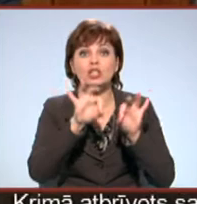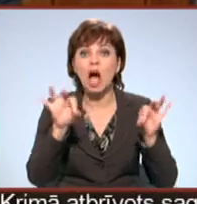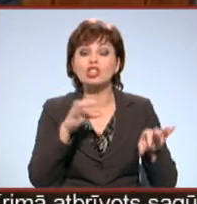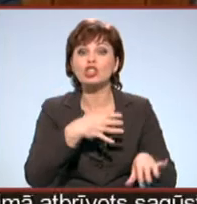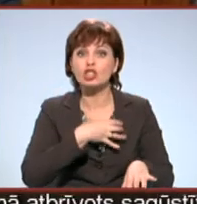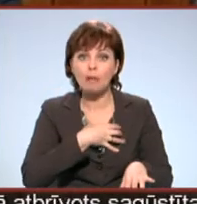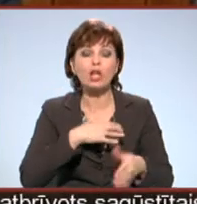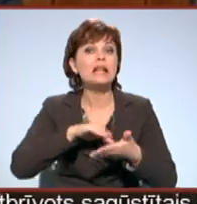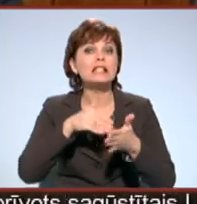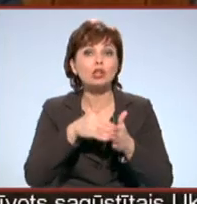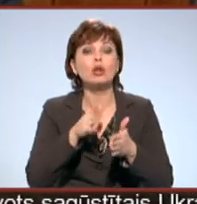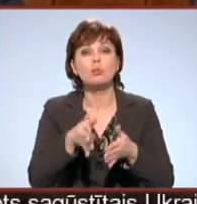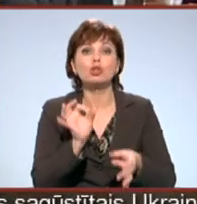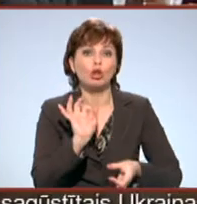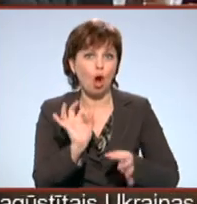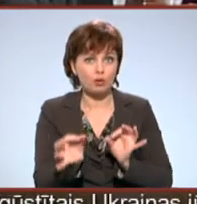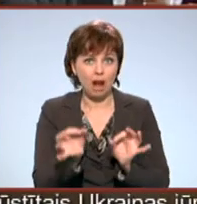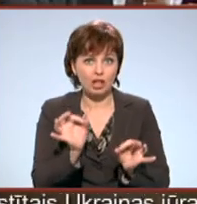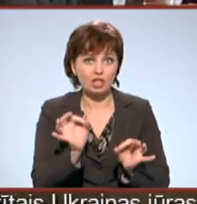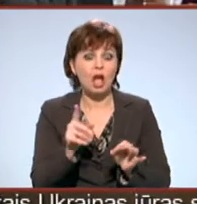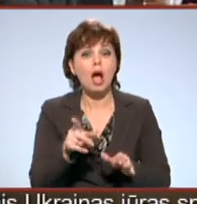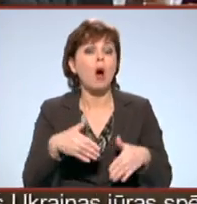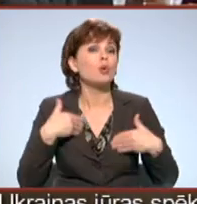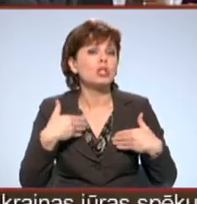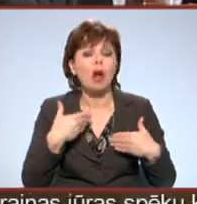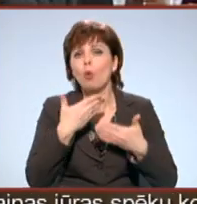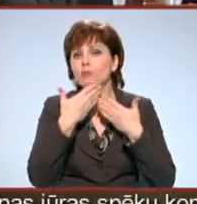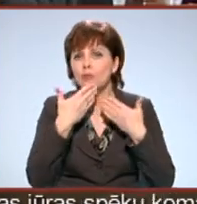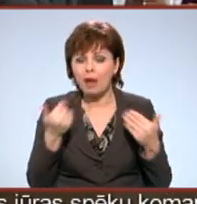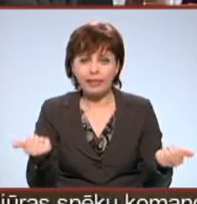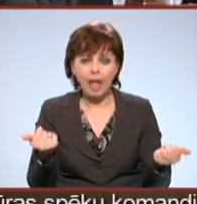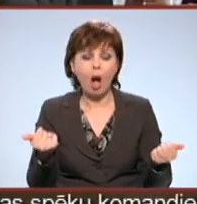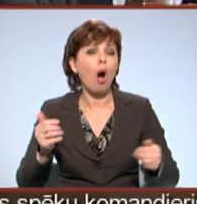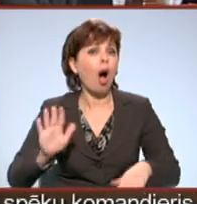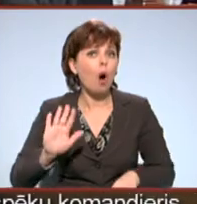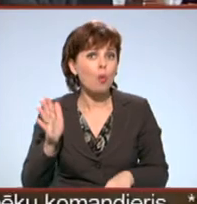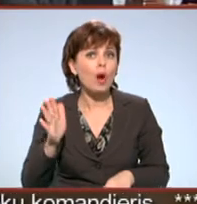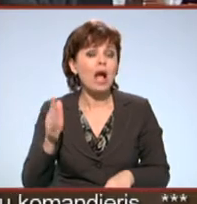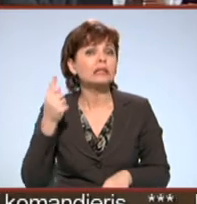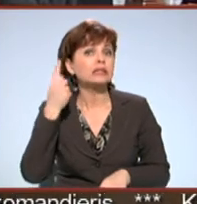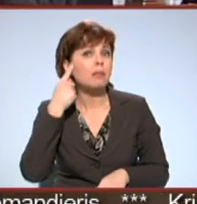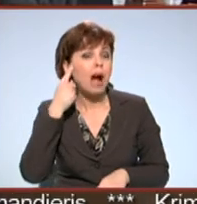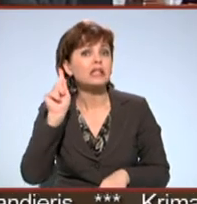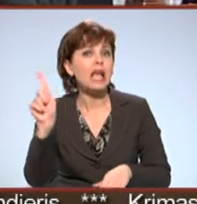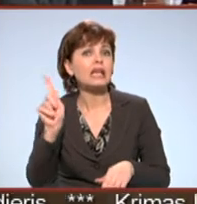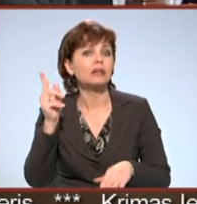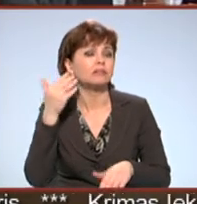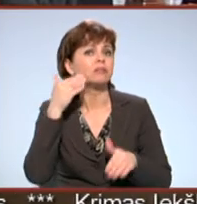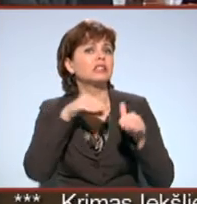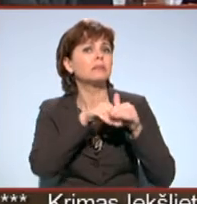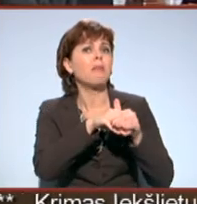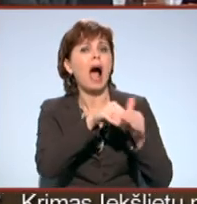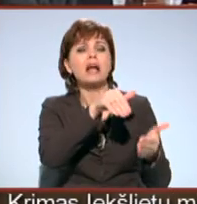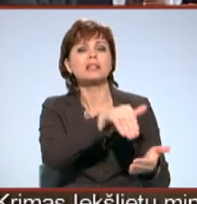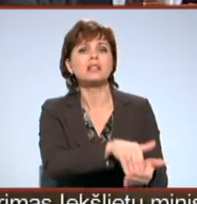jau būšot normalizējusies. Baža man nav, bet smadzenēs pastāv tāda